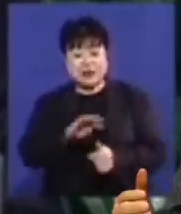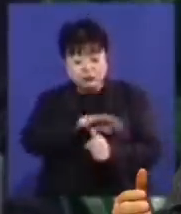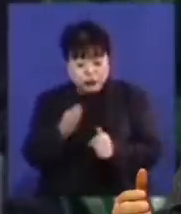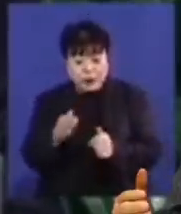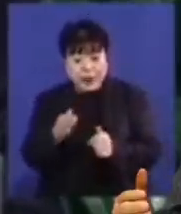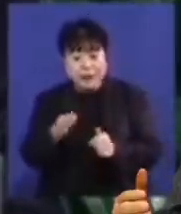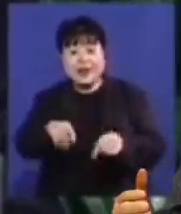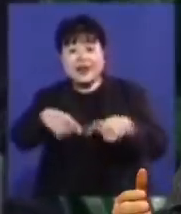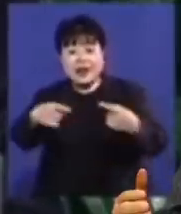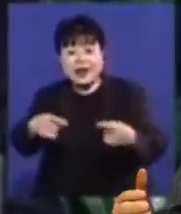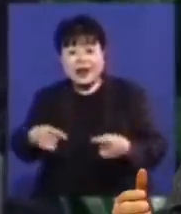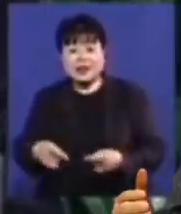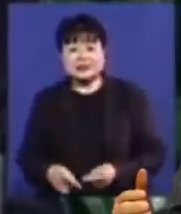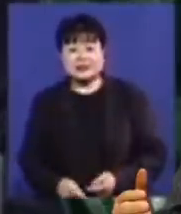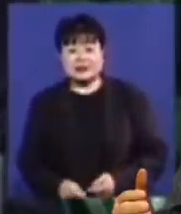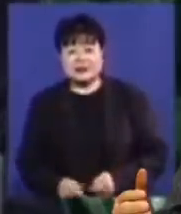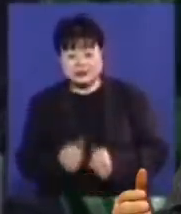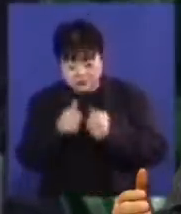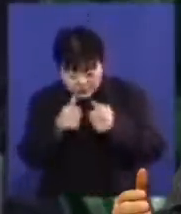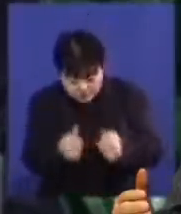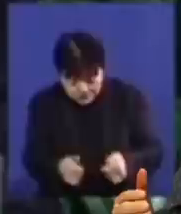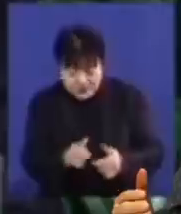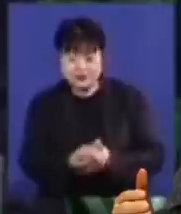묘소에 가서 참배를 하는데